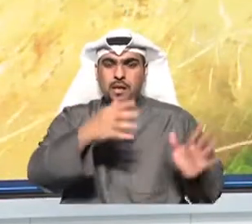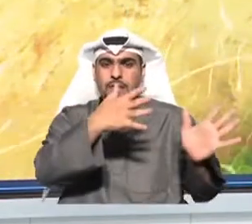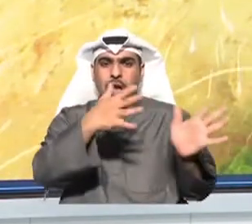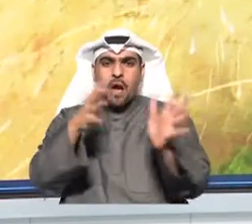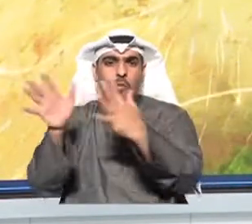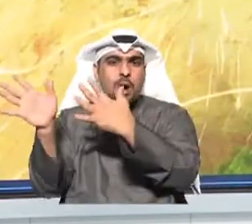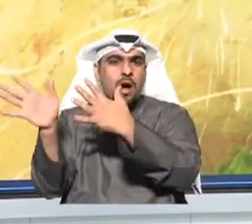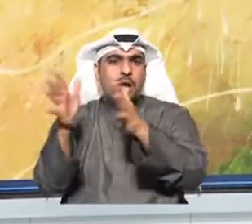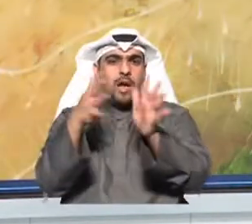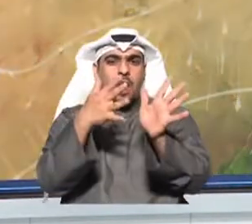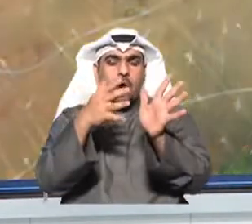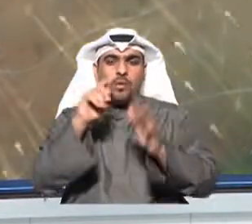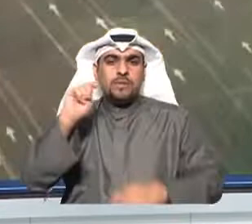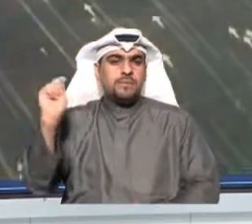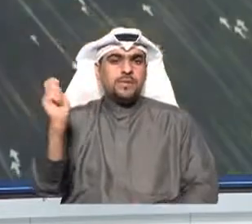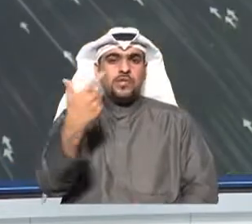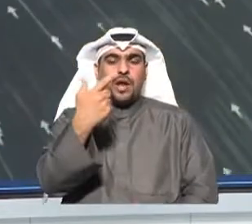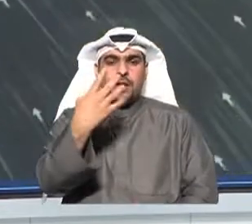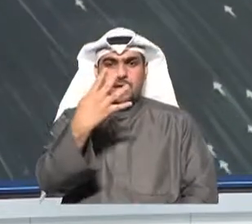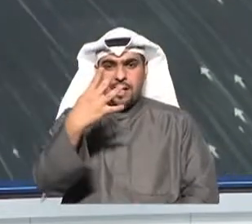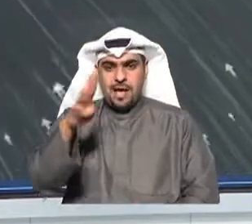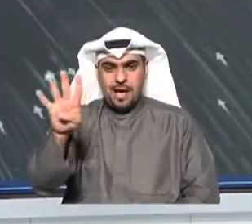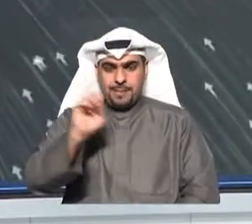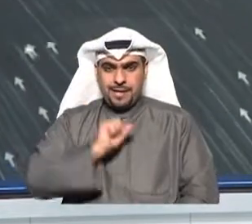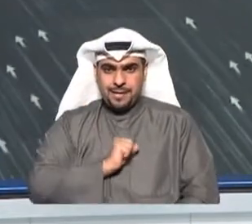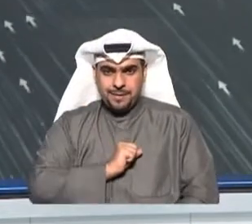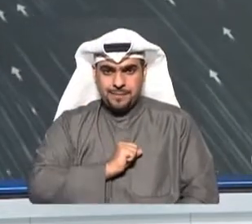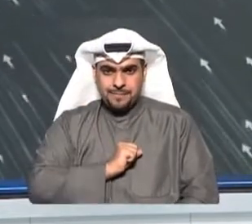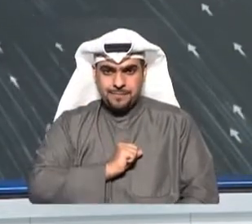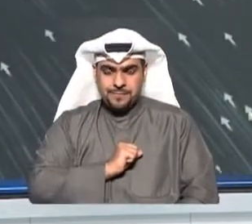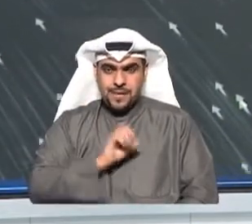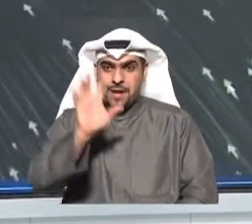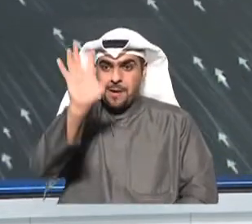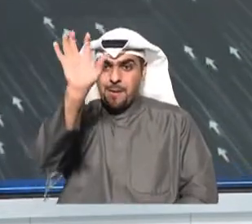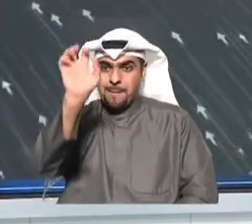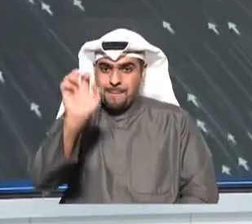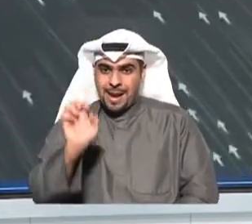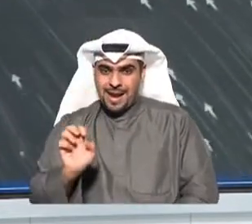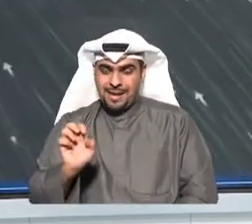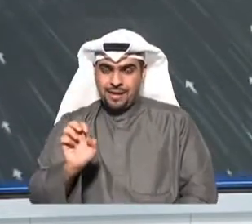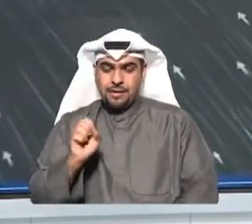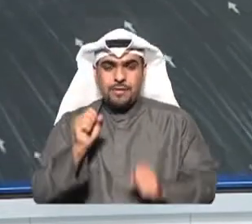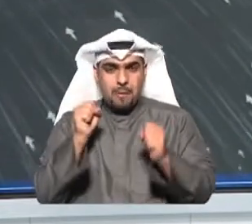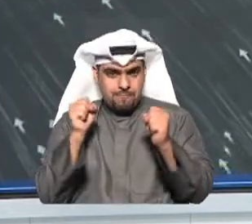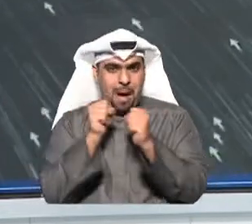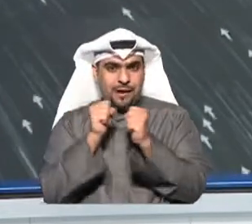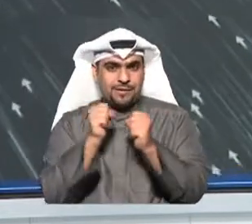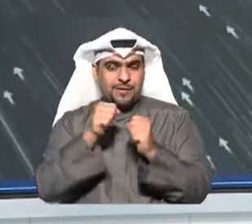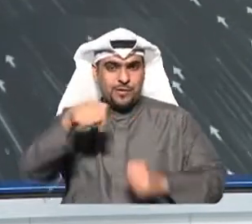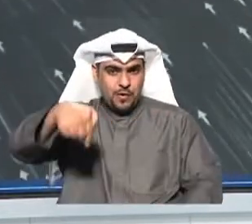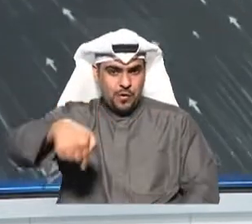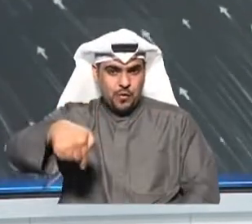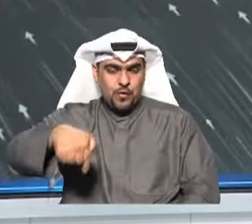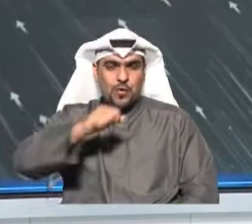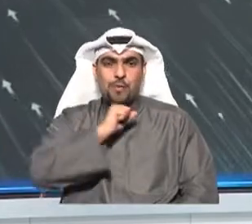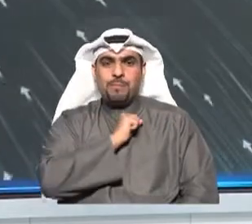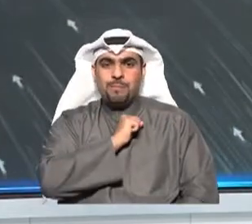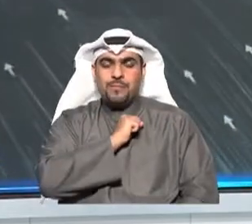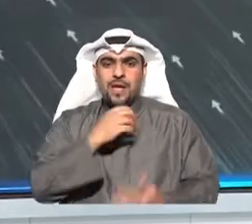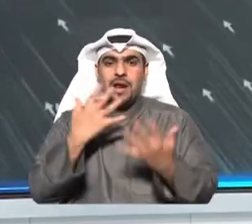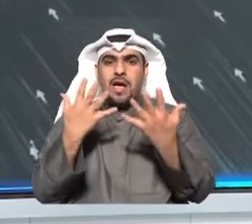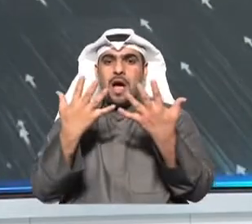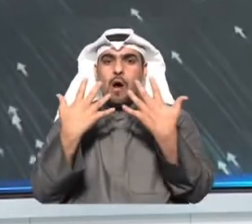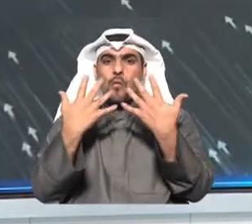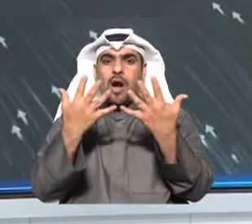الشرقية وصلت سرعتها إلى 40 كيلومتر في الساعة. الليلة طقس مائل للبرودة والرياح جنوبية شرقية خفيفة إلى معتدل